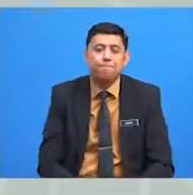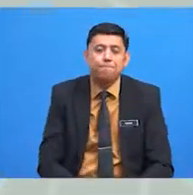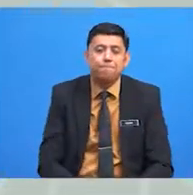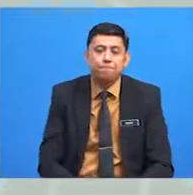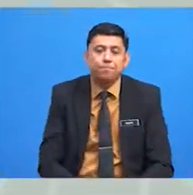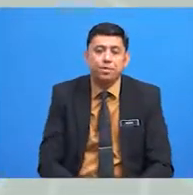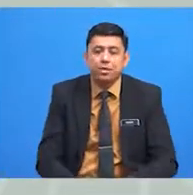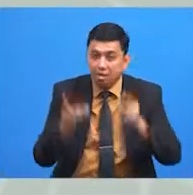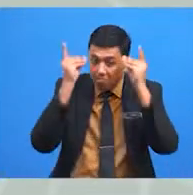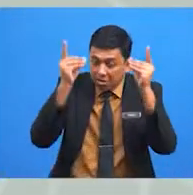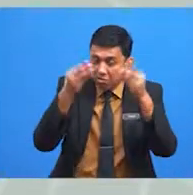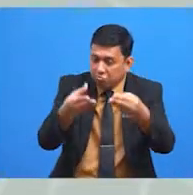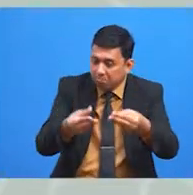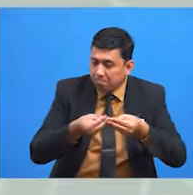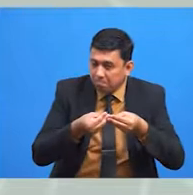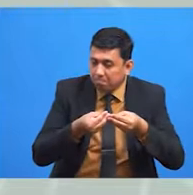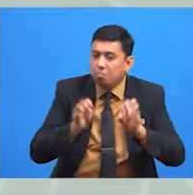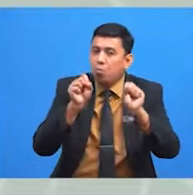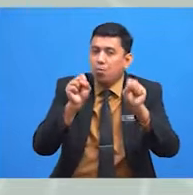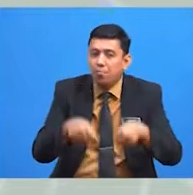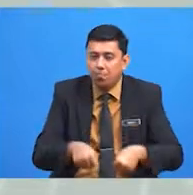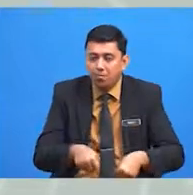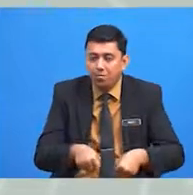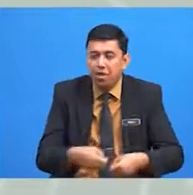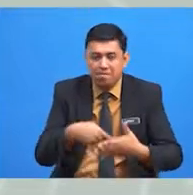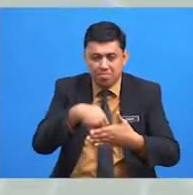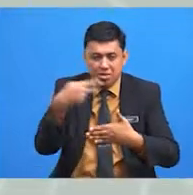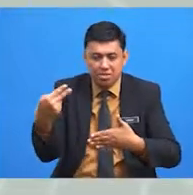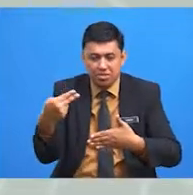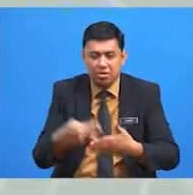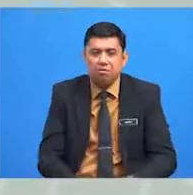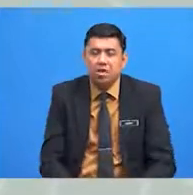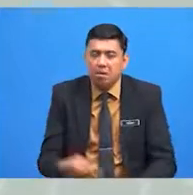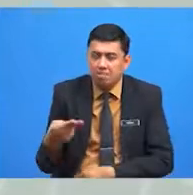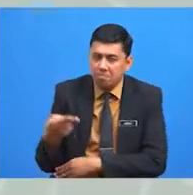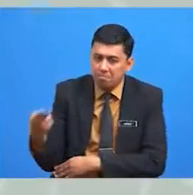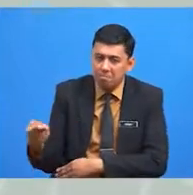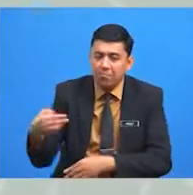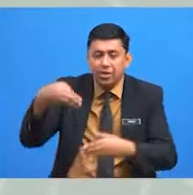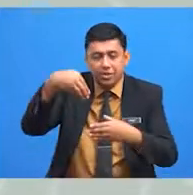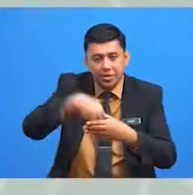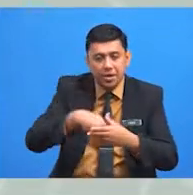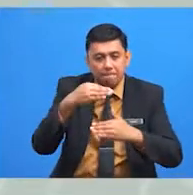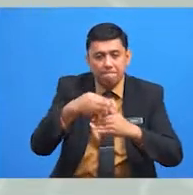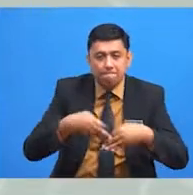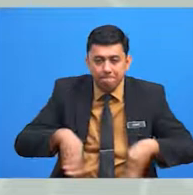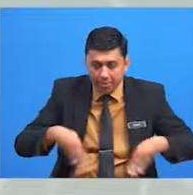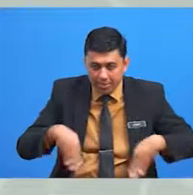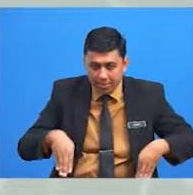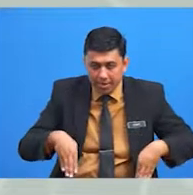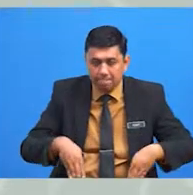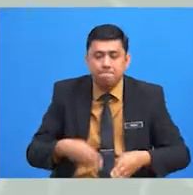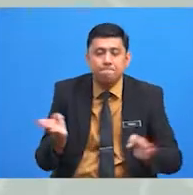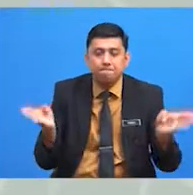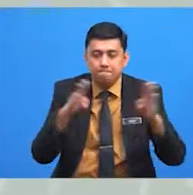belakang pendidikan yang diterimanya membolehkan beliau menghasilkan karya dalam bidang bahasa,